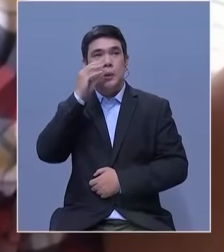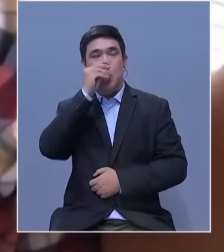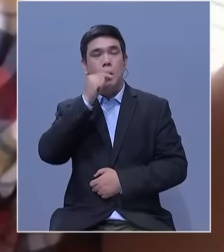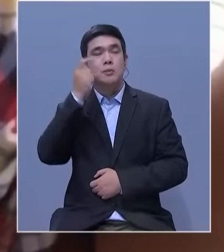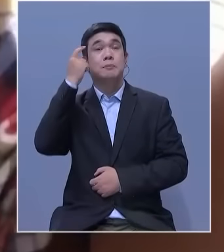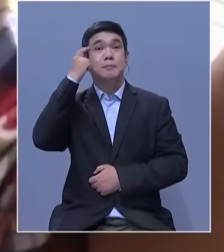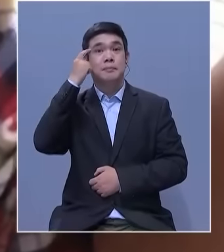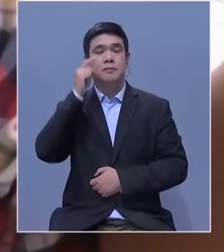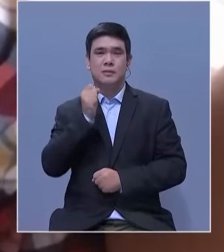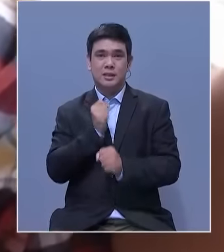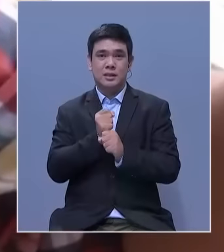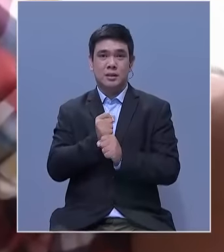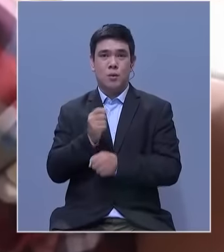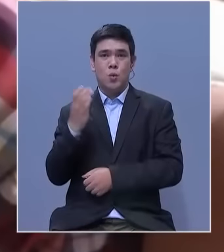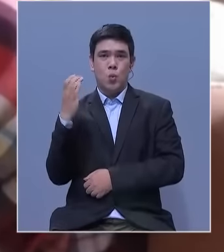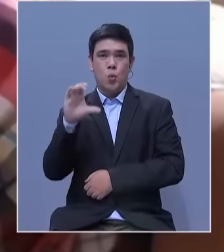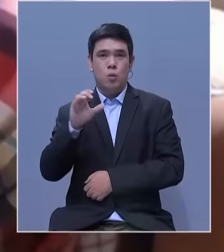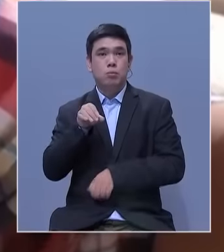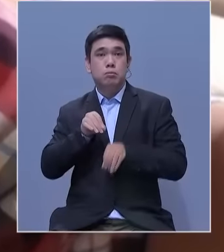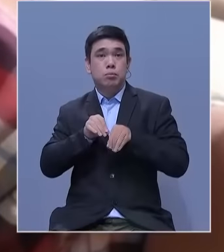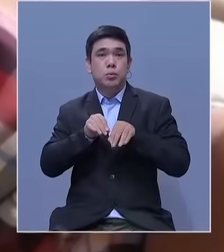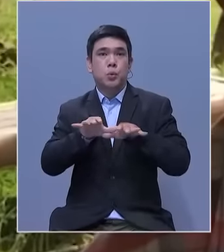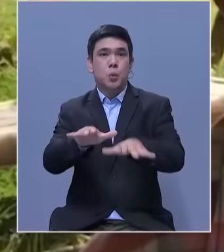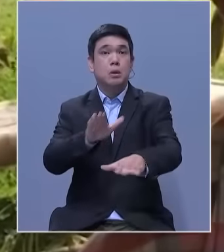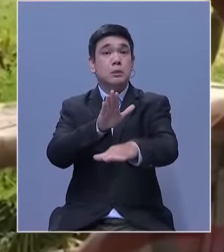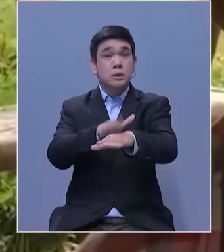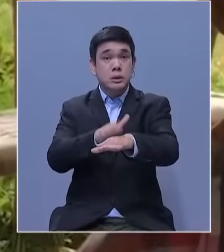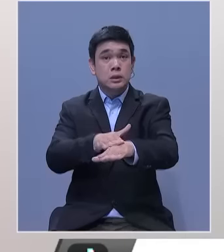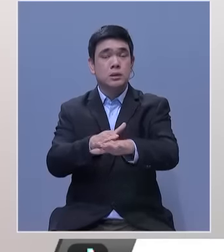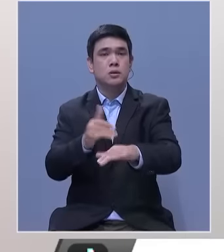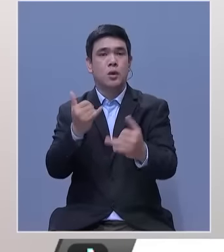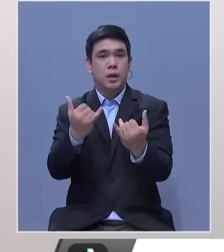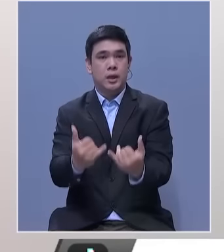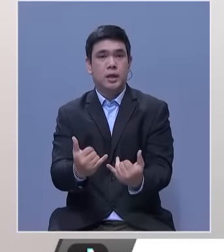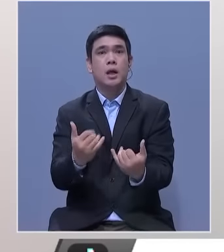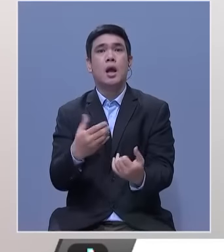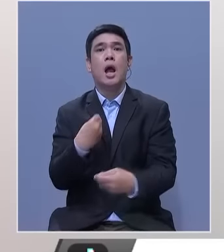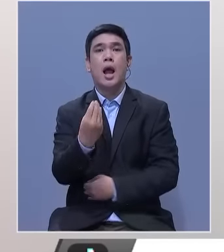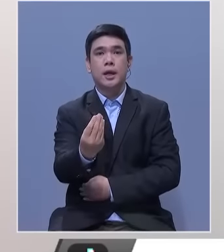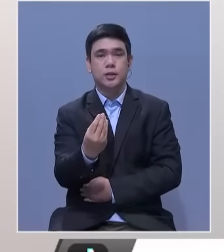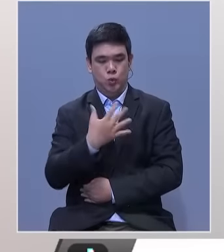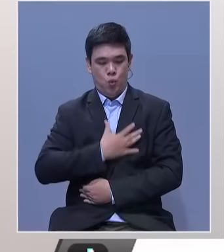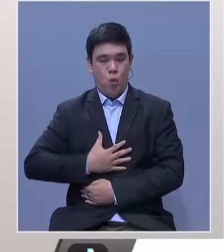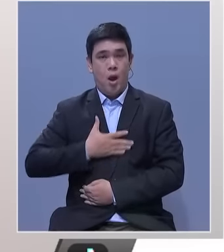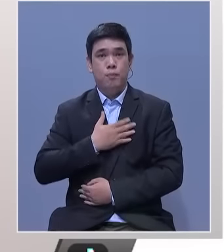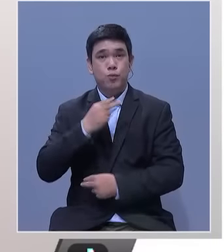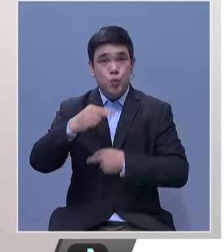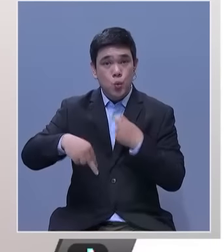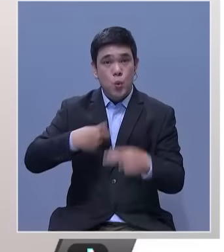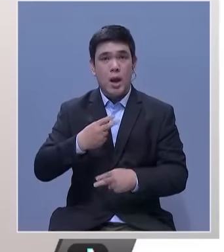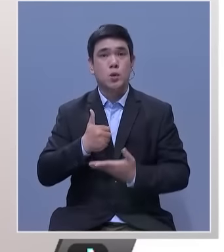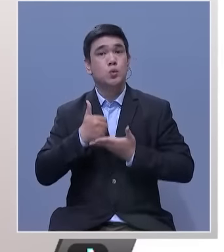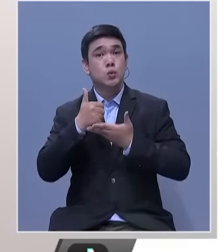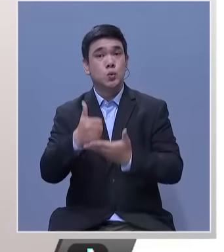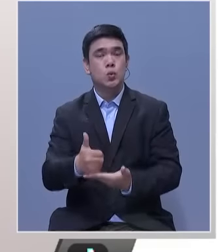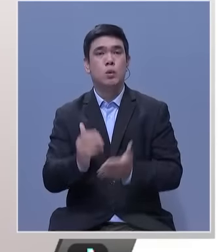ไอเดียทำคลิปนี้ขึ้นมาเพื่อสะท้อนให้เห็นถึงสถานการณ์ที่เกิดขึ้นอยากให้คนดูแลสุขภาพรวมถึงอยากจะช่วย